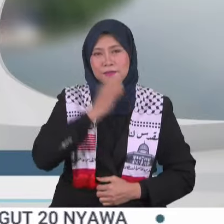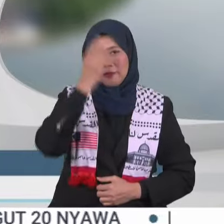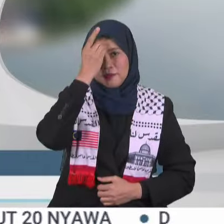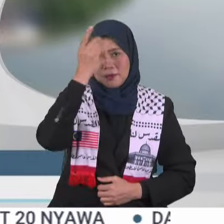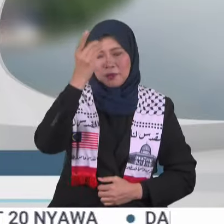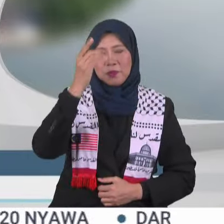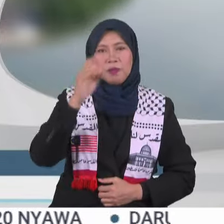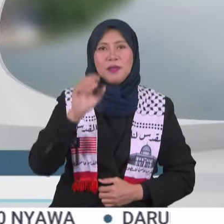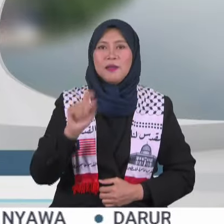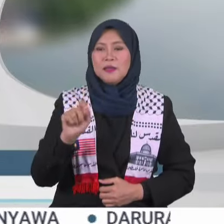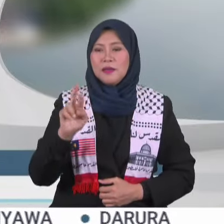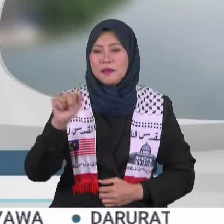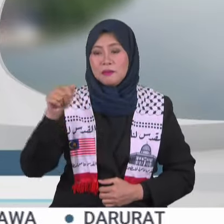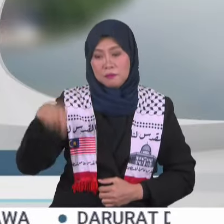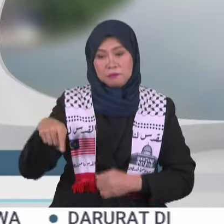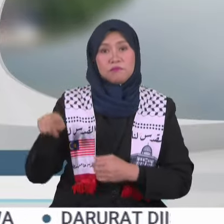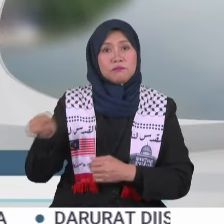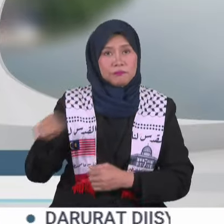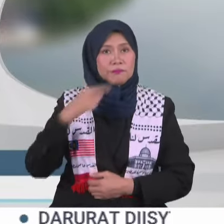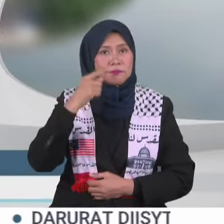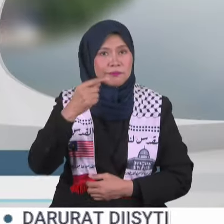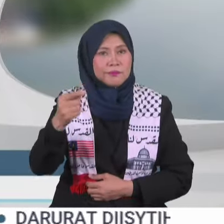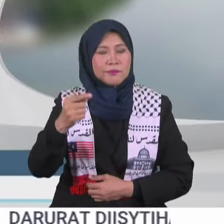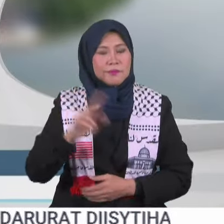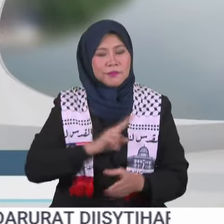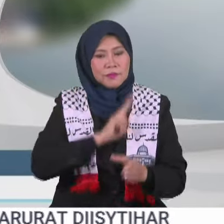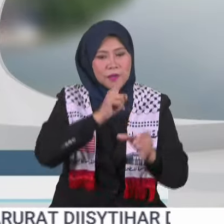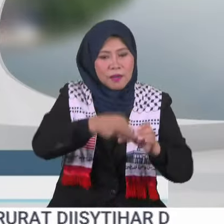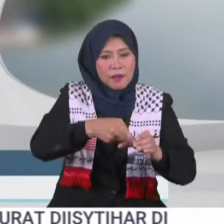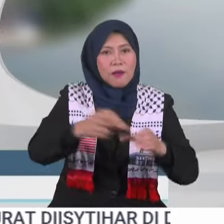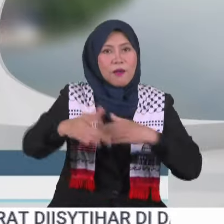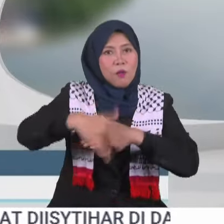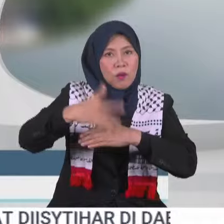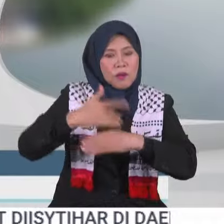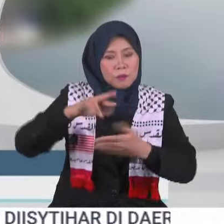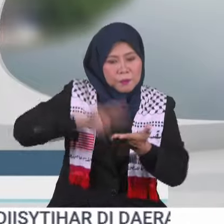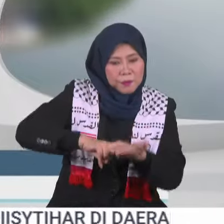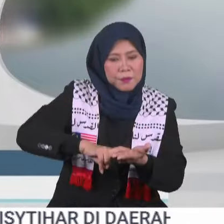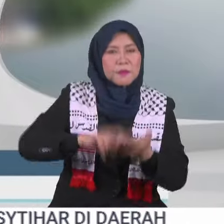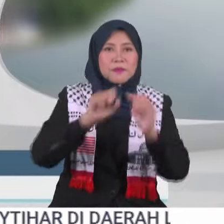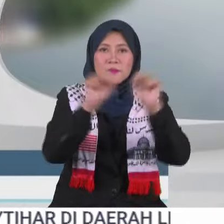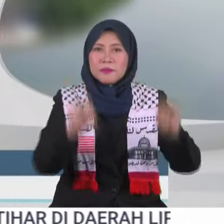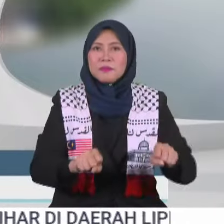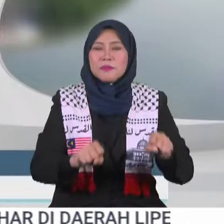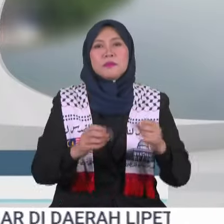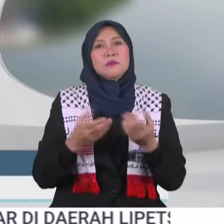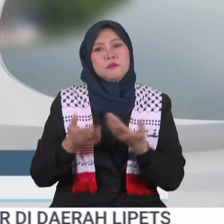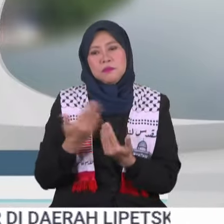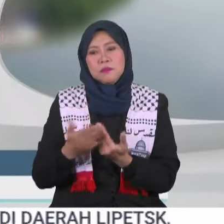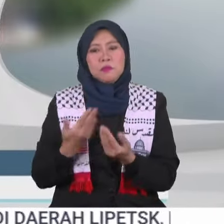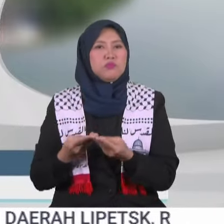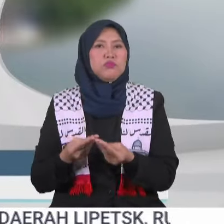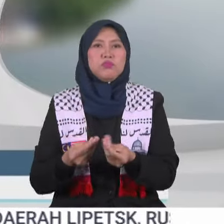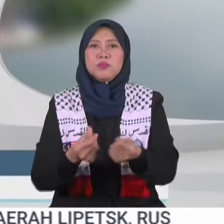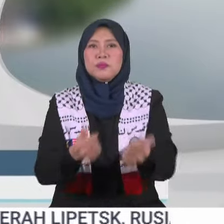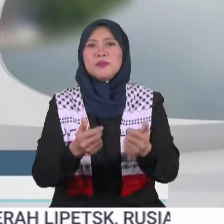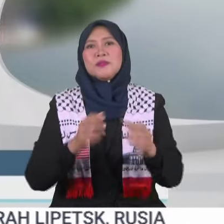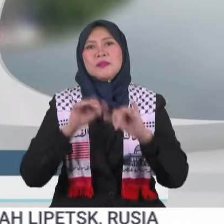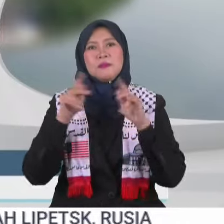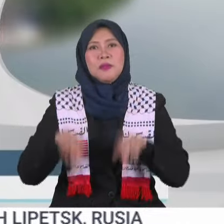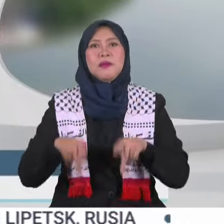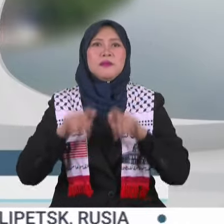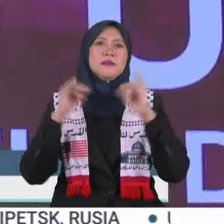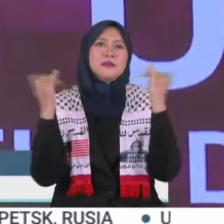Dr. Abu Tariq Jamaluddin berkata penyertaan lebih awal dalam sistem berkenaan akan memudahkan urusan pihak